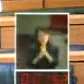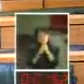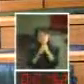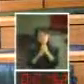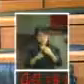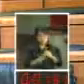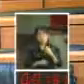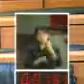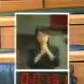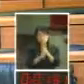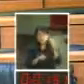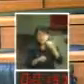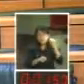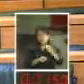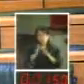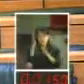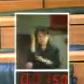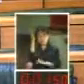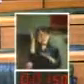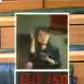ในเขตอำเภอเมืองปัตตานีเนี่ย